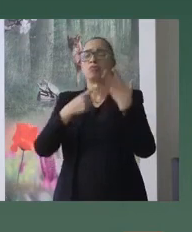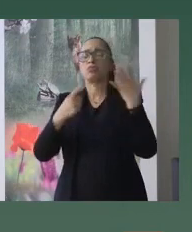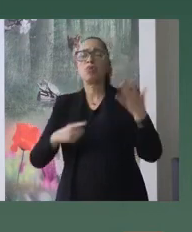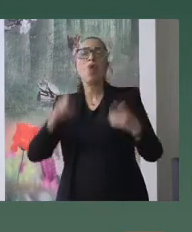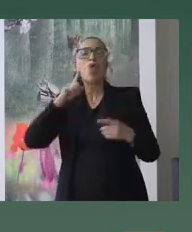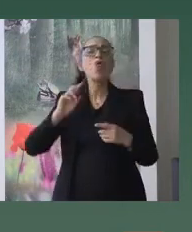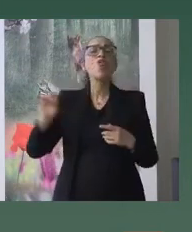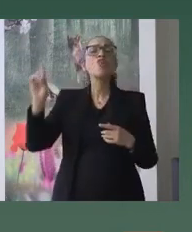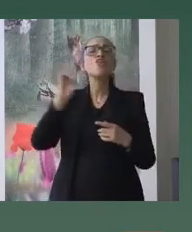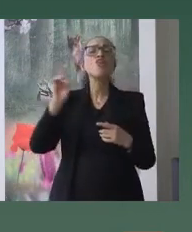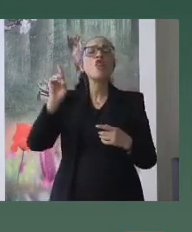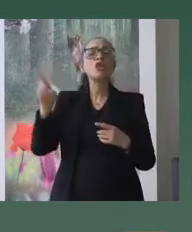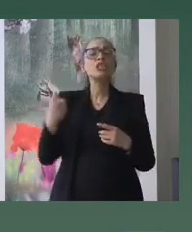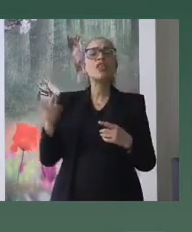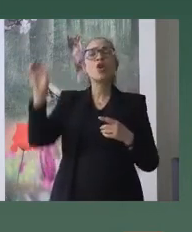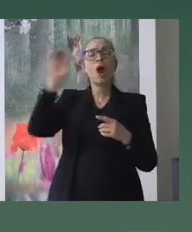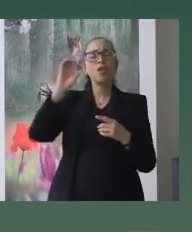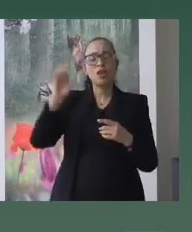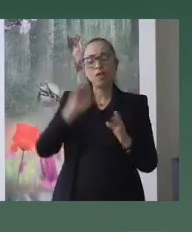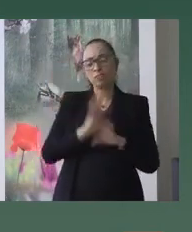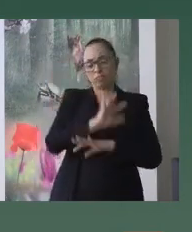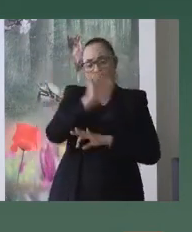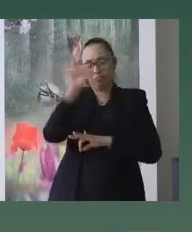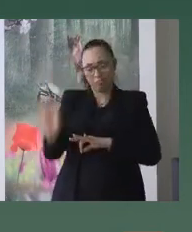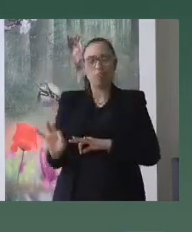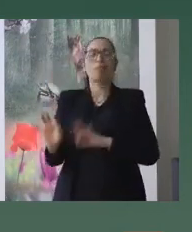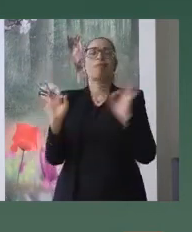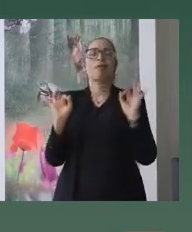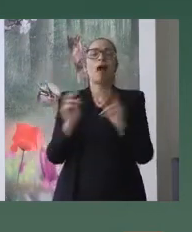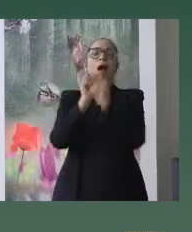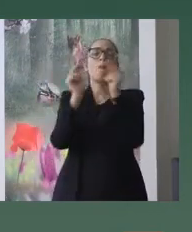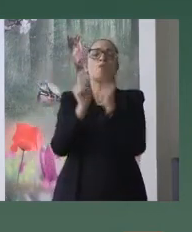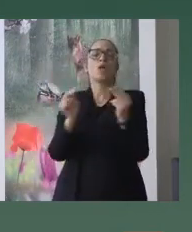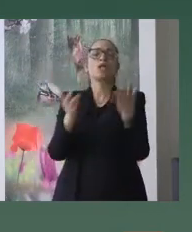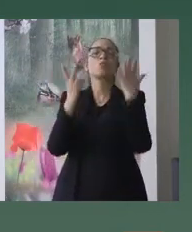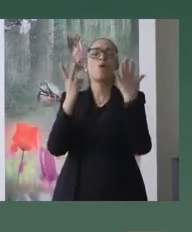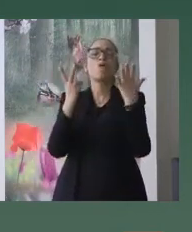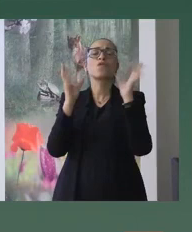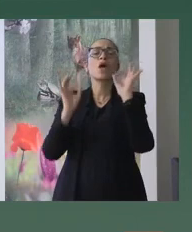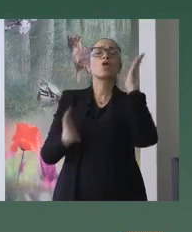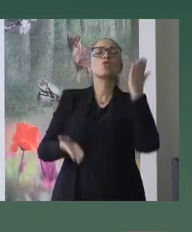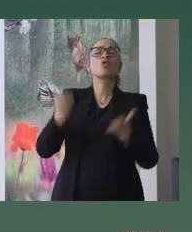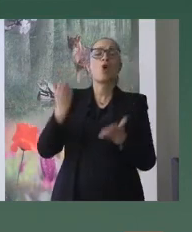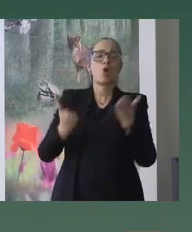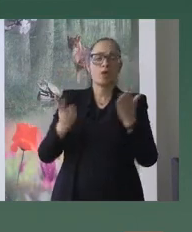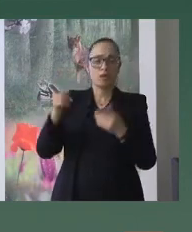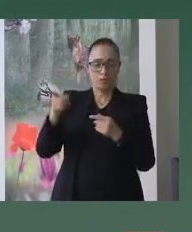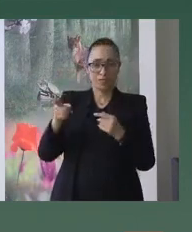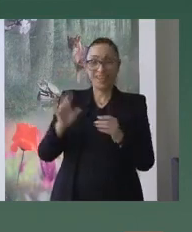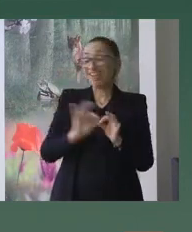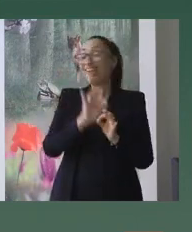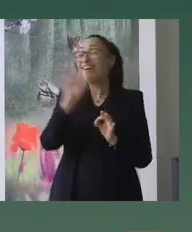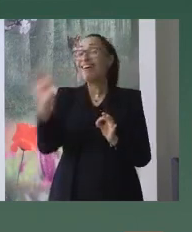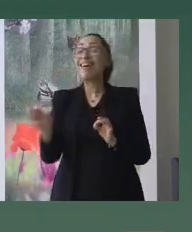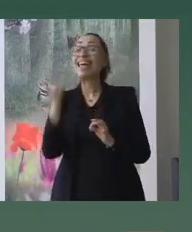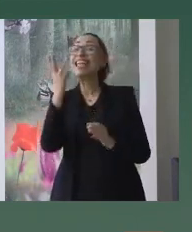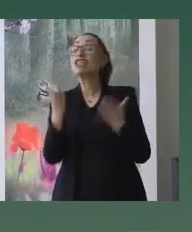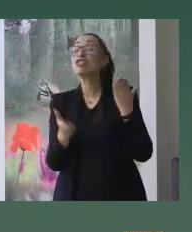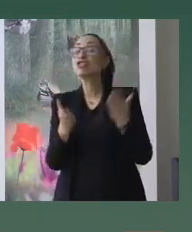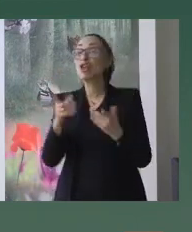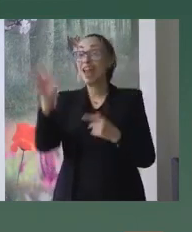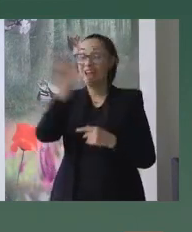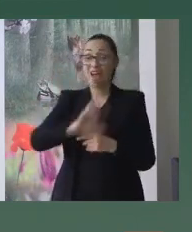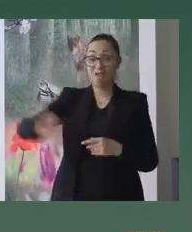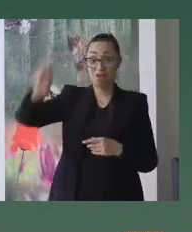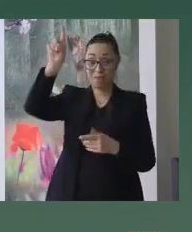του άνθρακα χρησιμοποιήθηκε για να παραχθούν αυτά, και βγαίνει τα 7 τόνοι διοξείδιο του άνθρακα. Γιατί πάμε στους 3 τόνους? Γιατί η Ευρωπαϊκή Ένωση έχει αποφασίσει